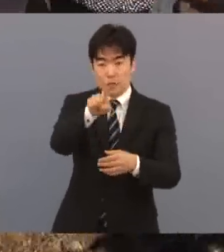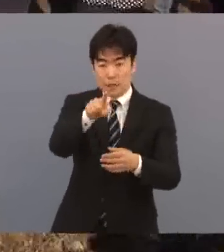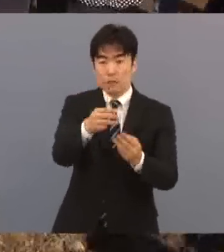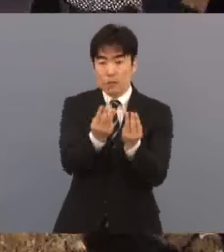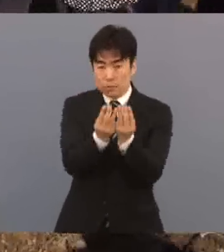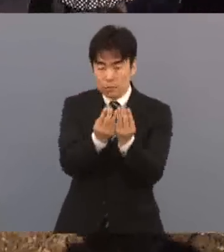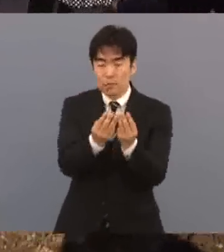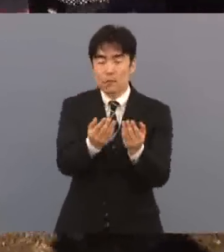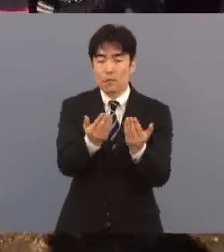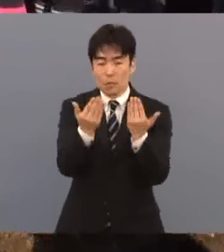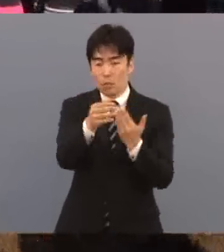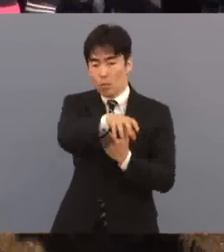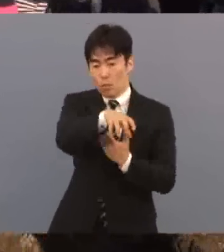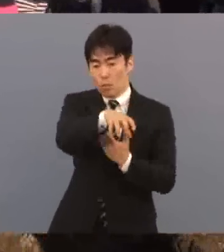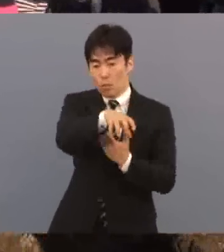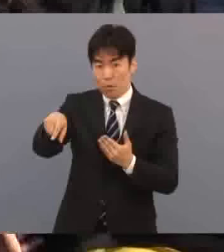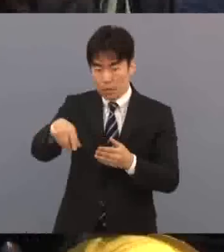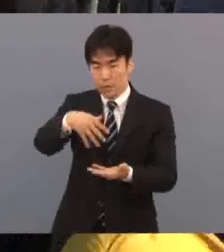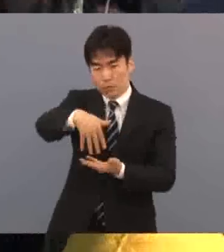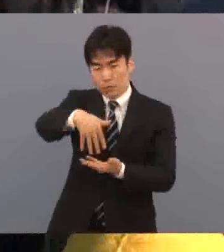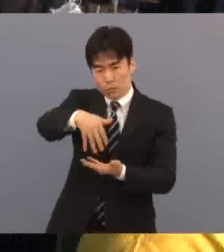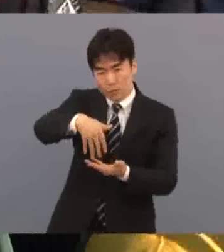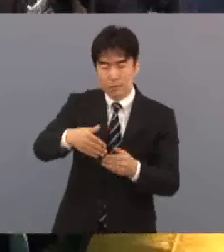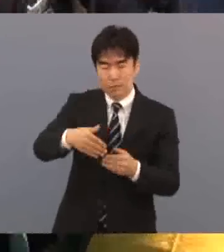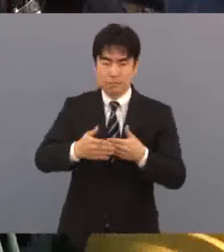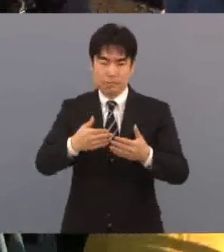穫体験を行いました。